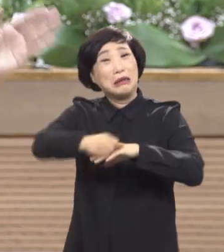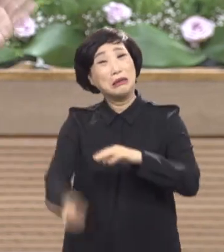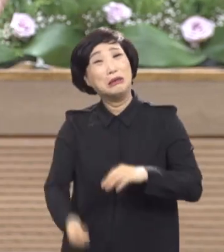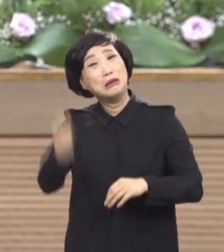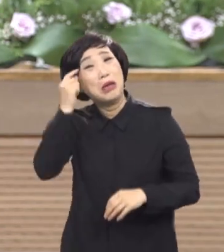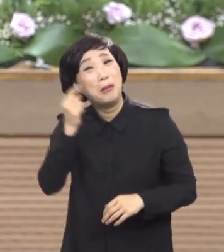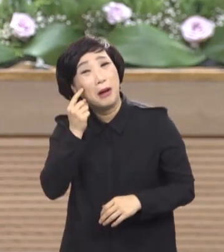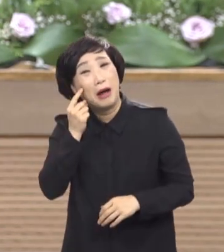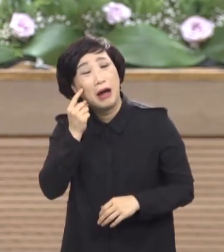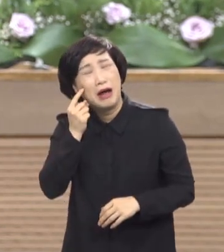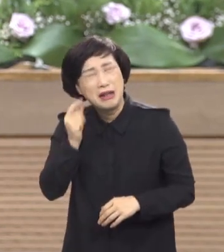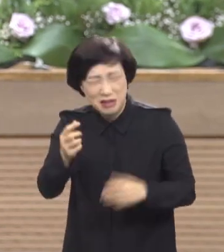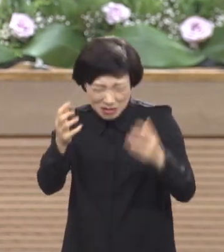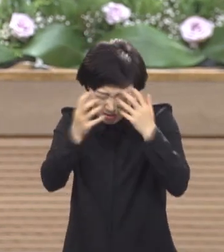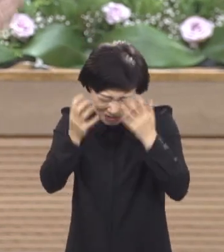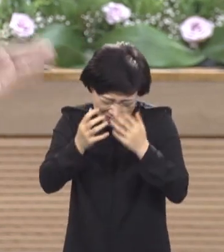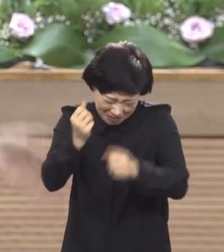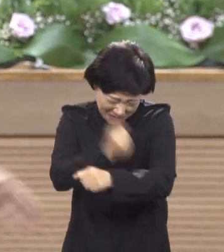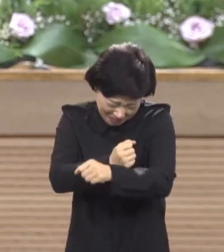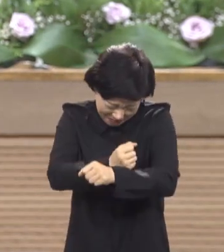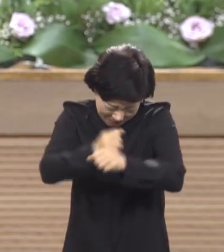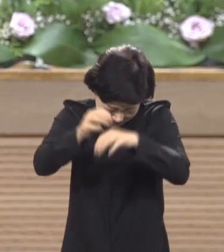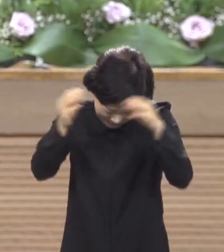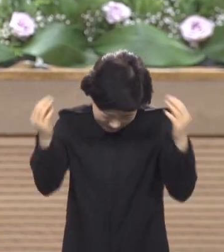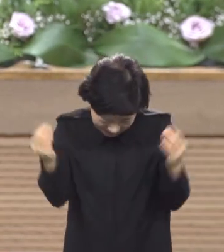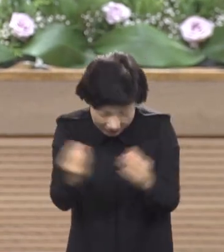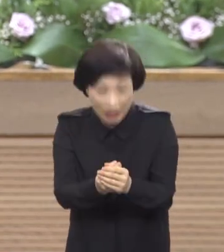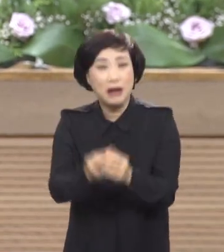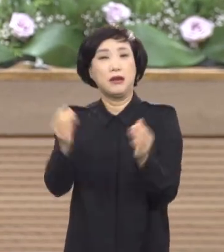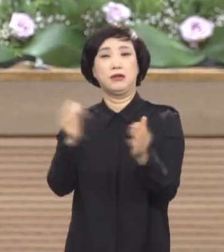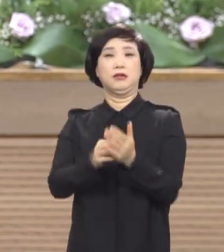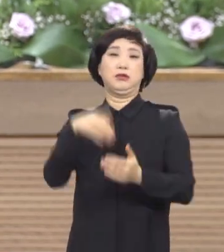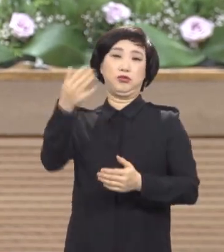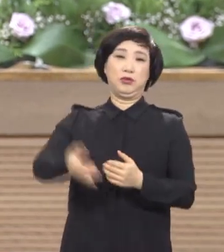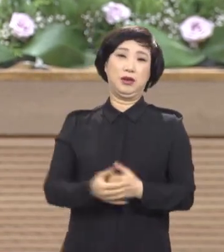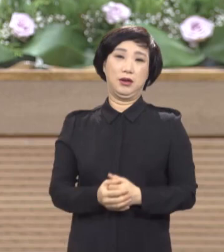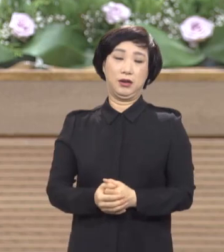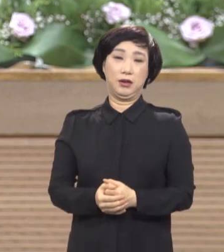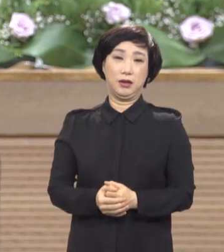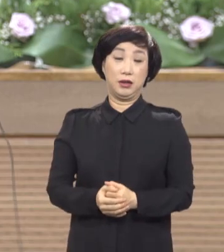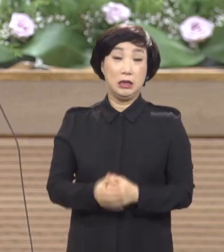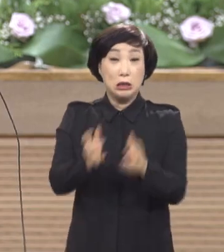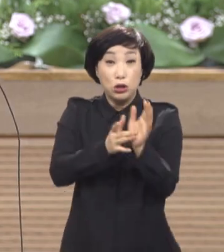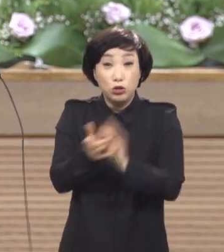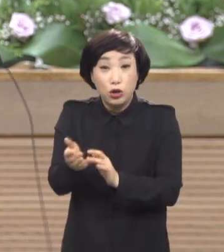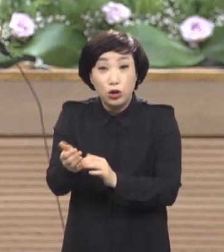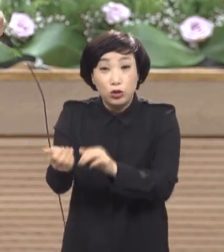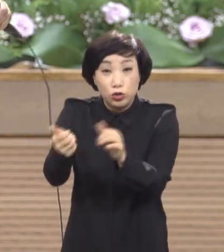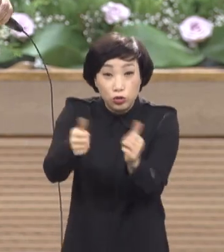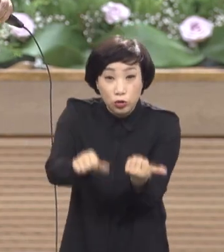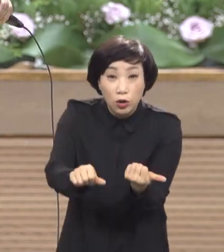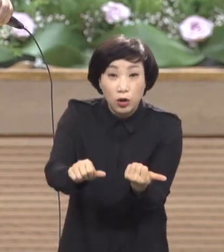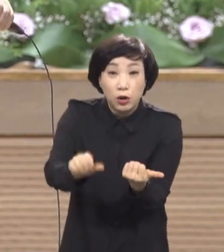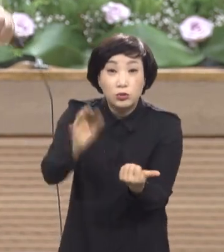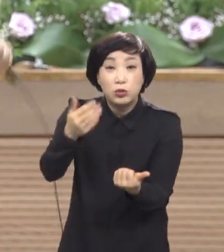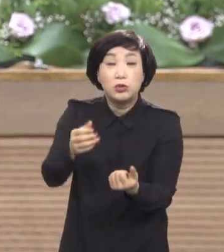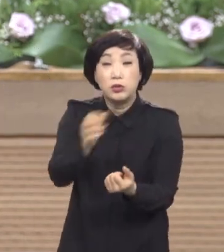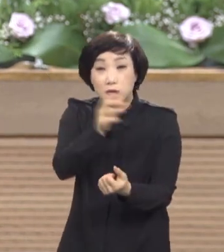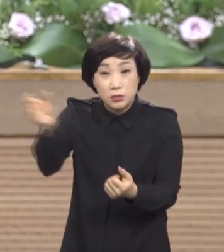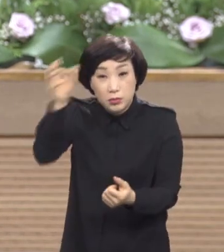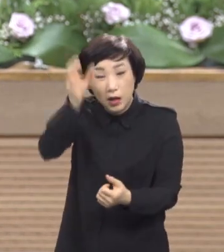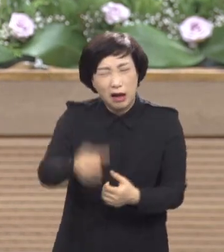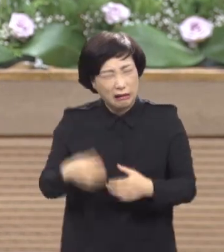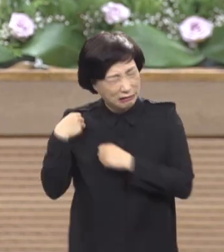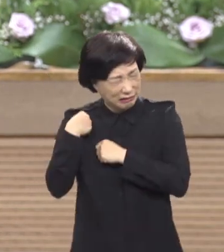그런 고통을 다 당하고 난다 자기가 죽어야 할 십자가를 자기 등에